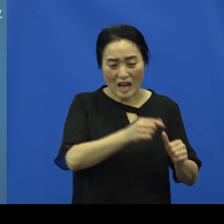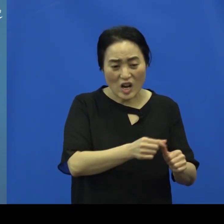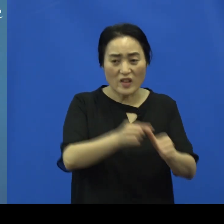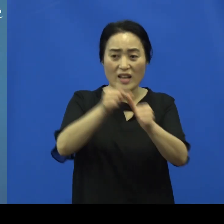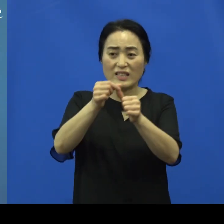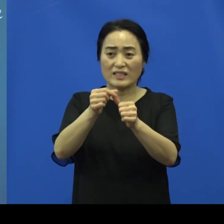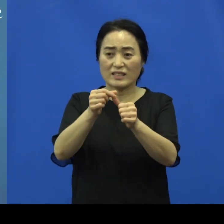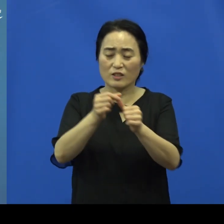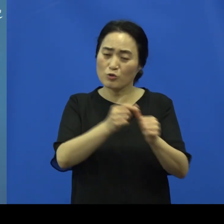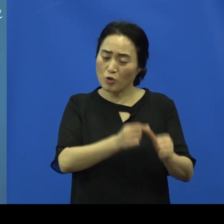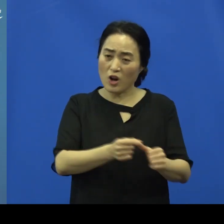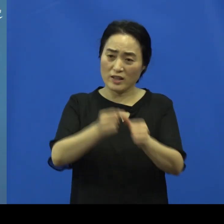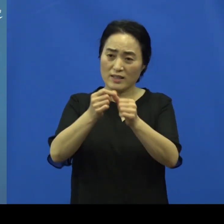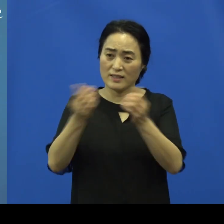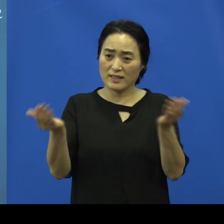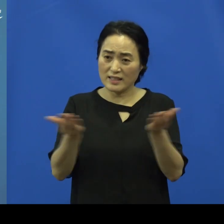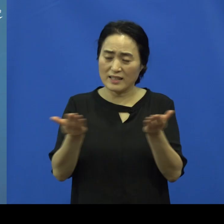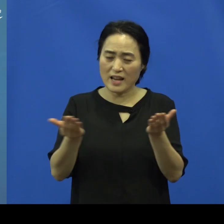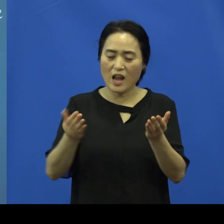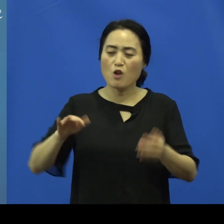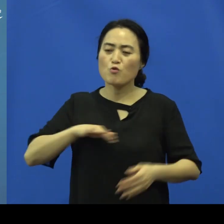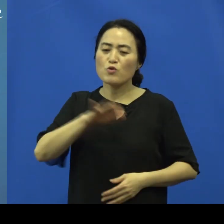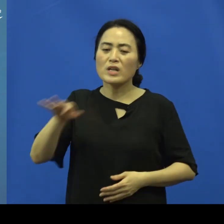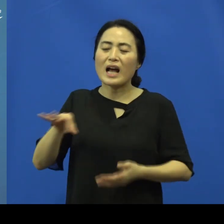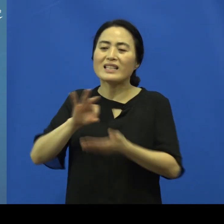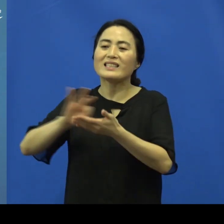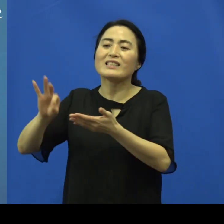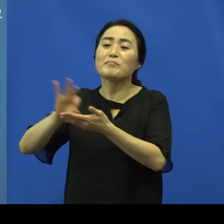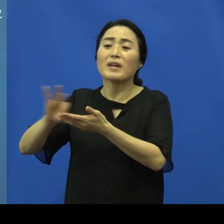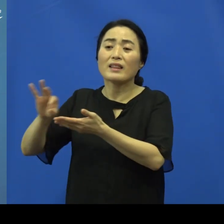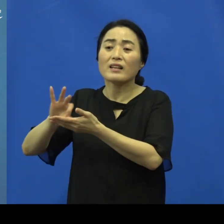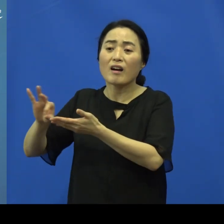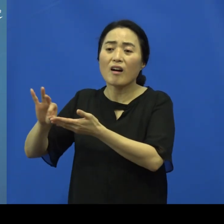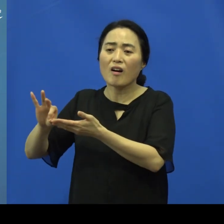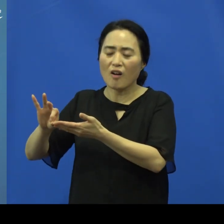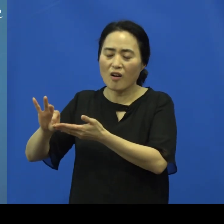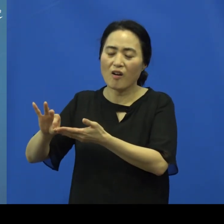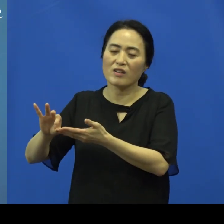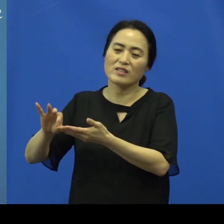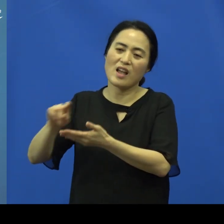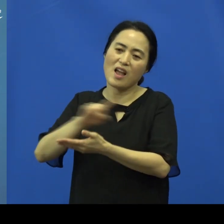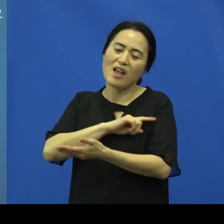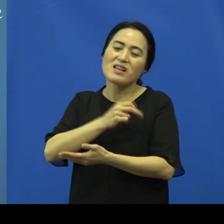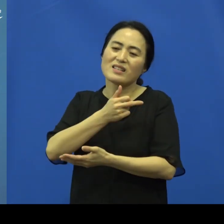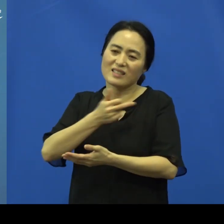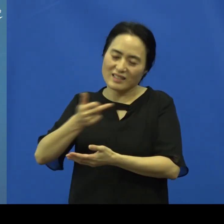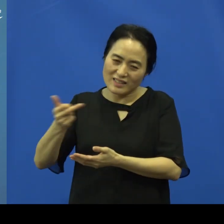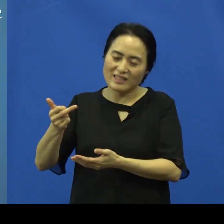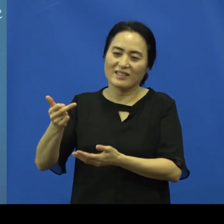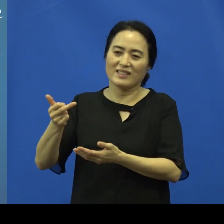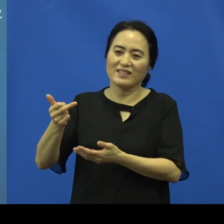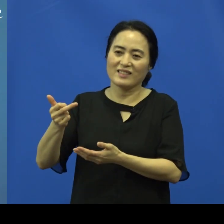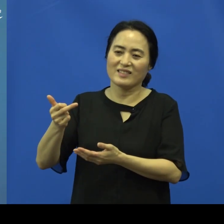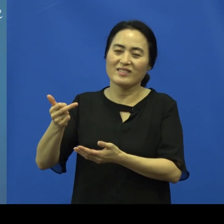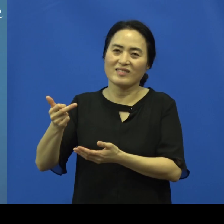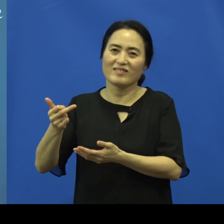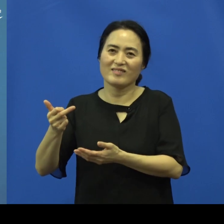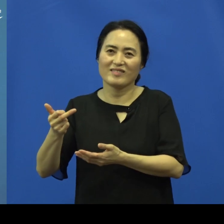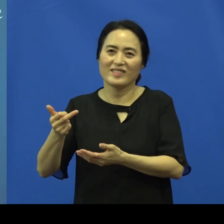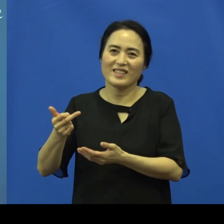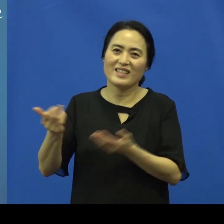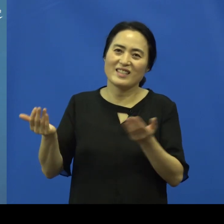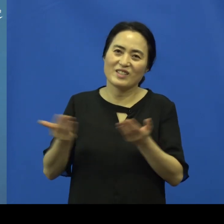살려내는 일에 우리가 쓰임받는 것보다 더 위대한 사역은 없습니다. 사랑하는 성도들, 여러분들이 있는